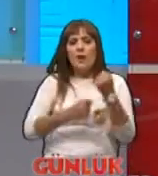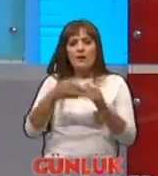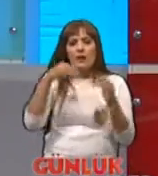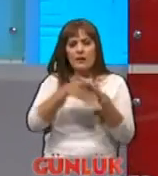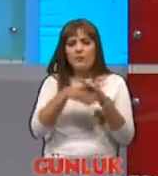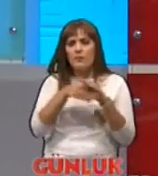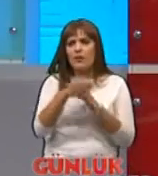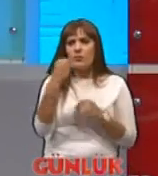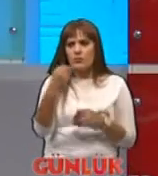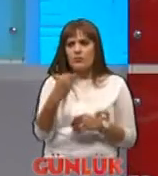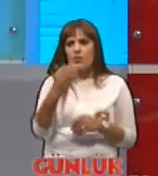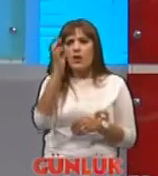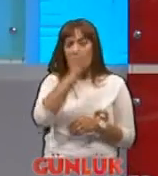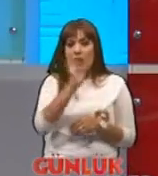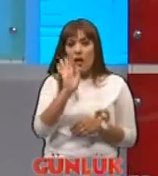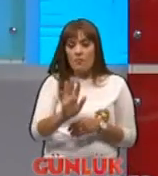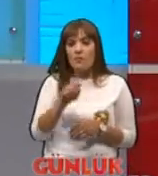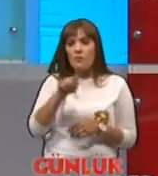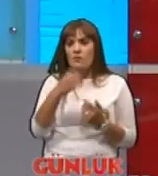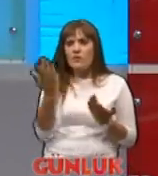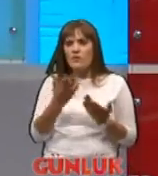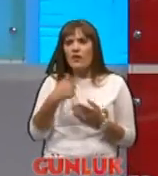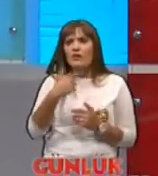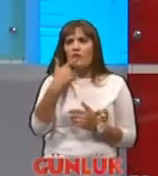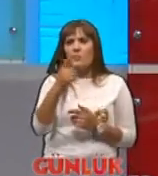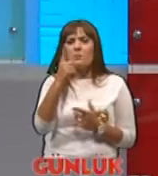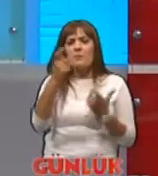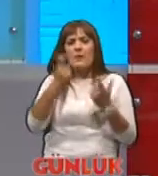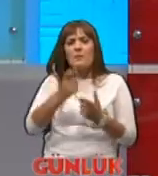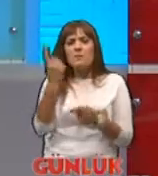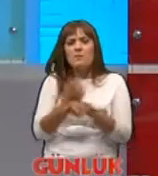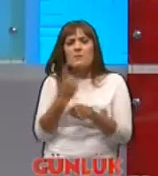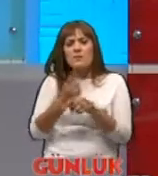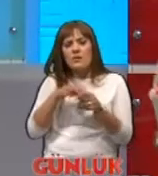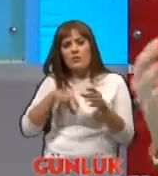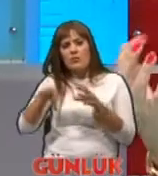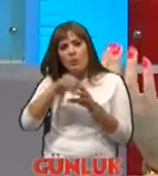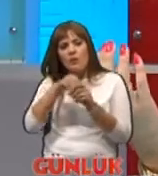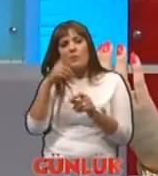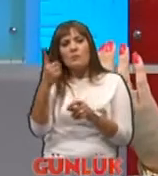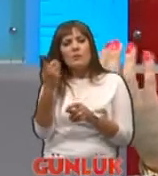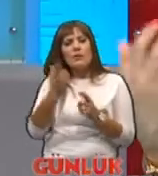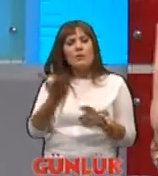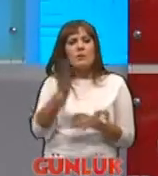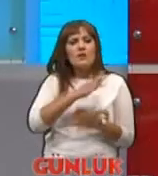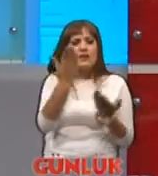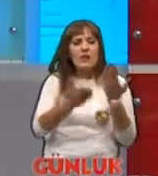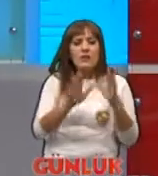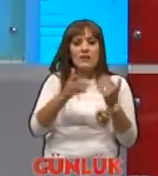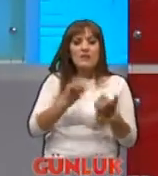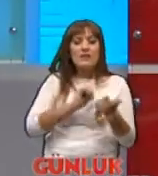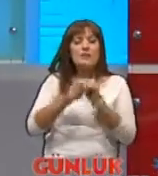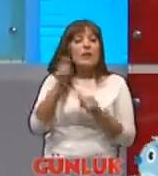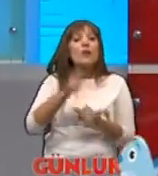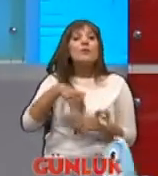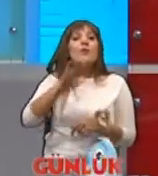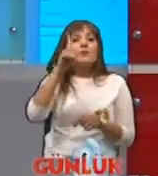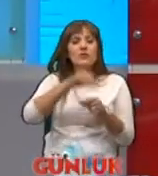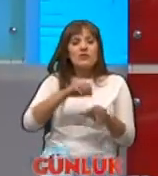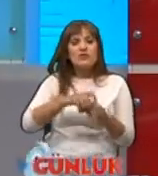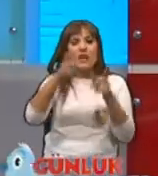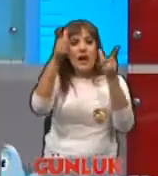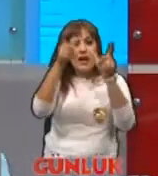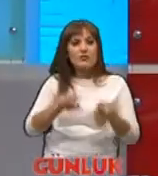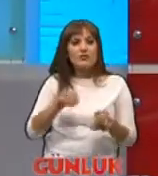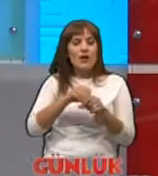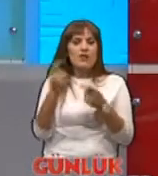girmek güzel, kolay kolay da bu sefer de hani diyoruz ya bir yerde bir şey toparlarken bir yerde başka bir dengeyi bozuyoruz. Spor yapmadığımız için akciğerler